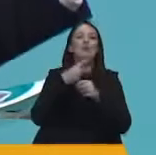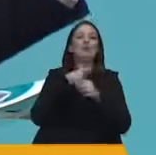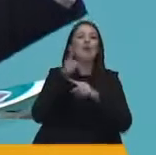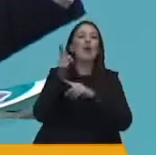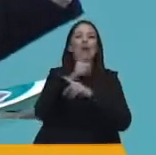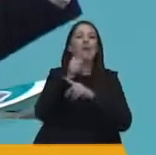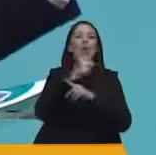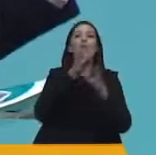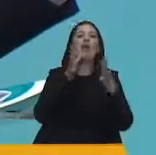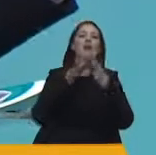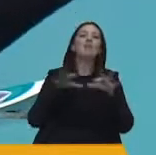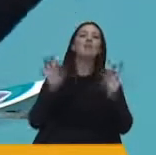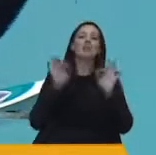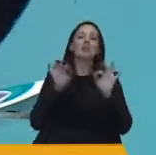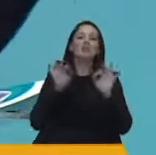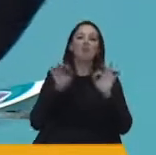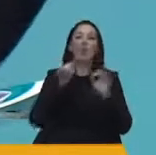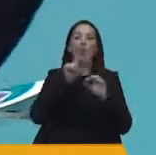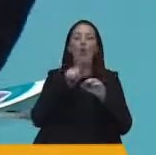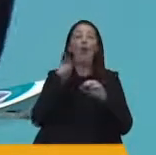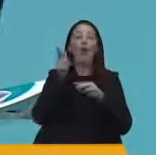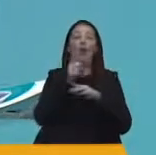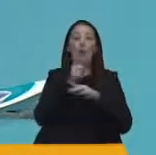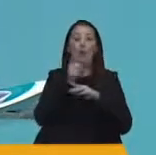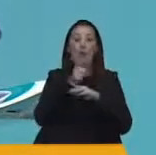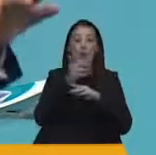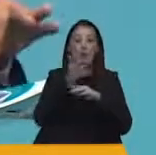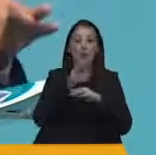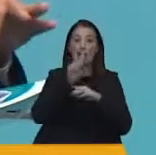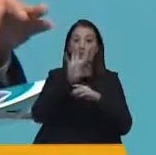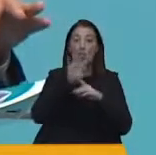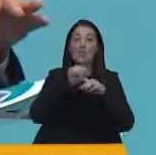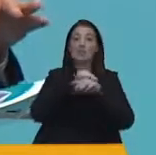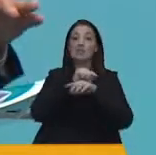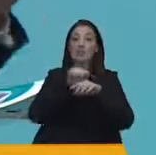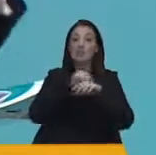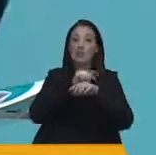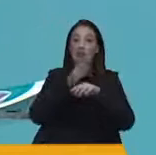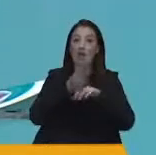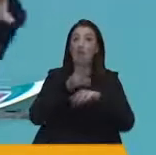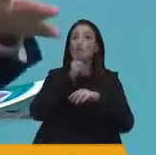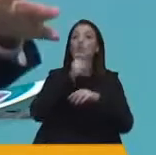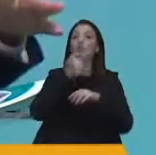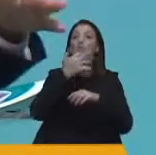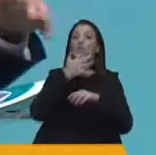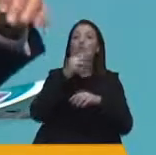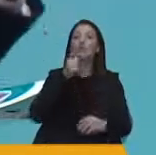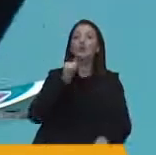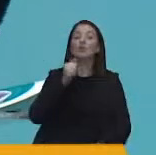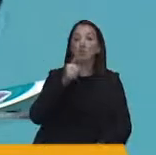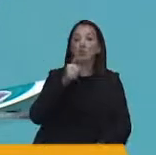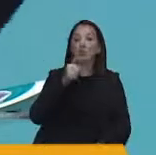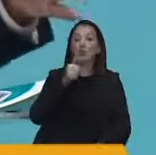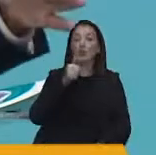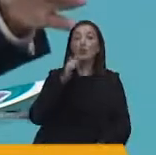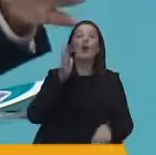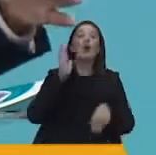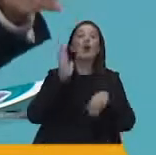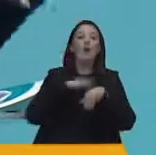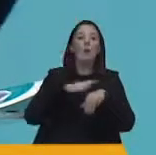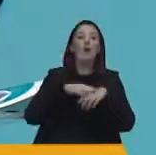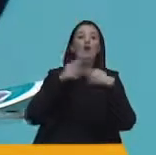koyduk. O kameralardan 24 saat, 365 gün yapılana